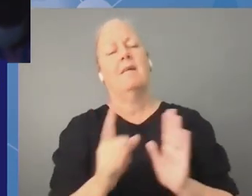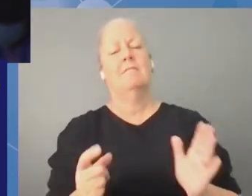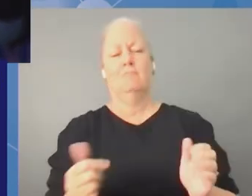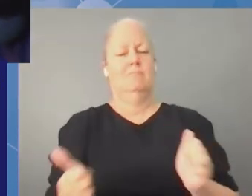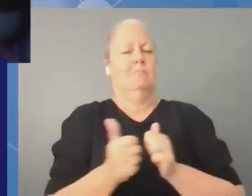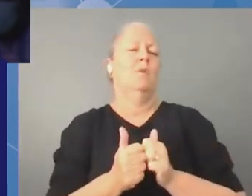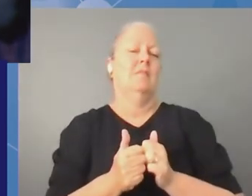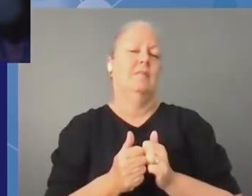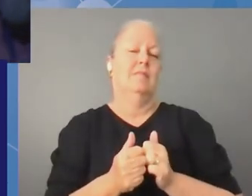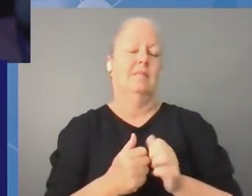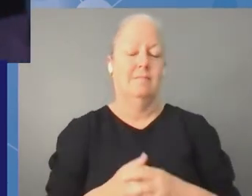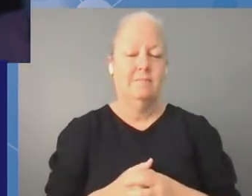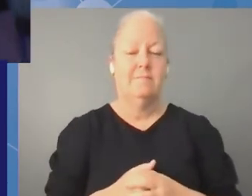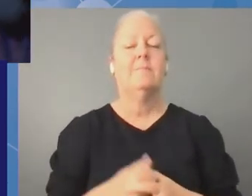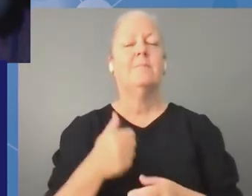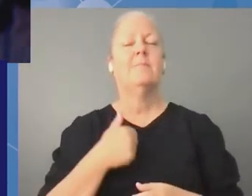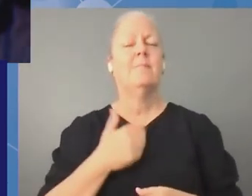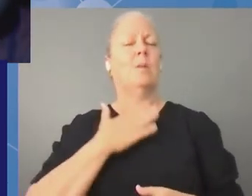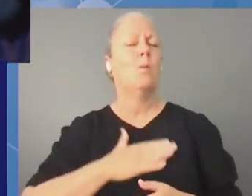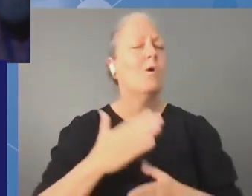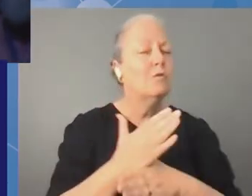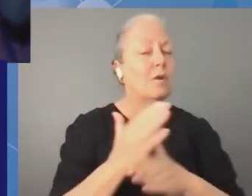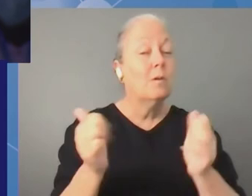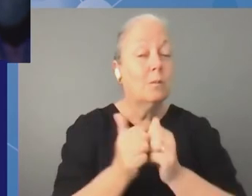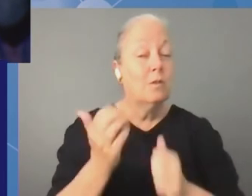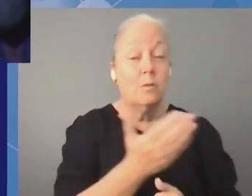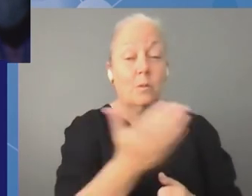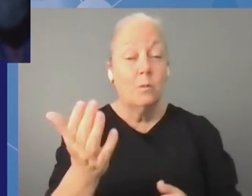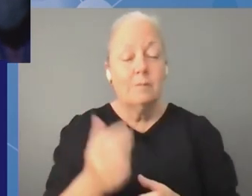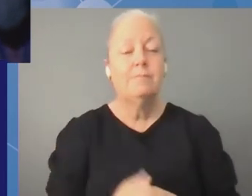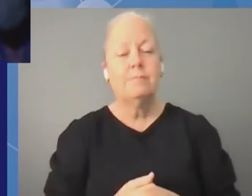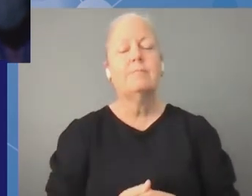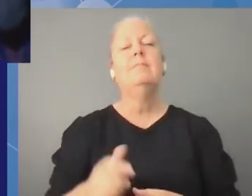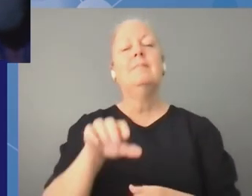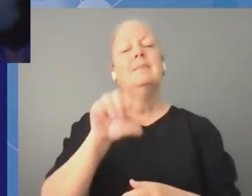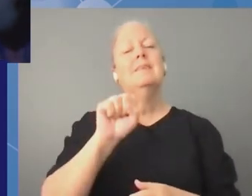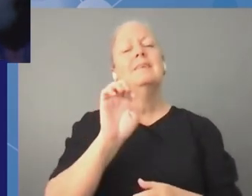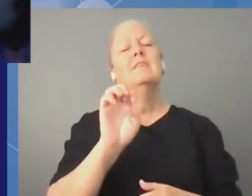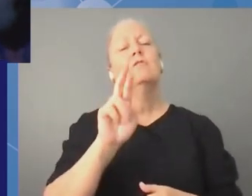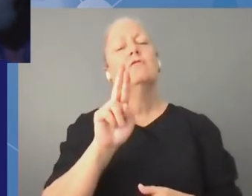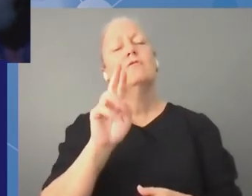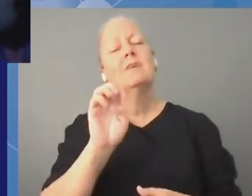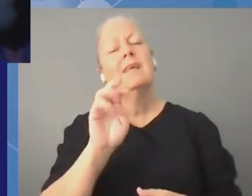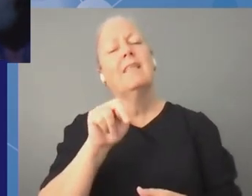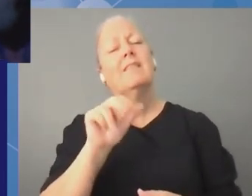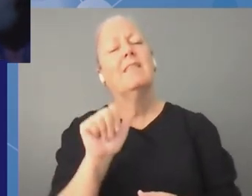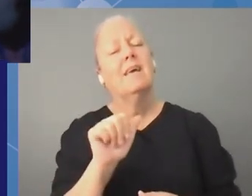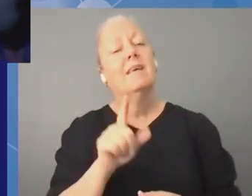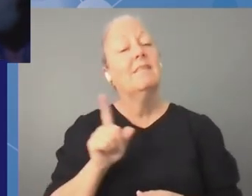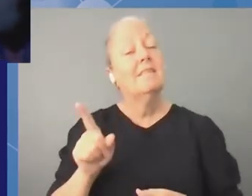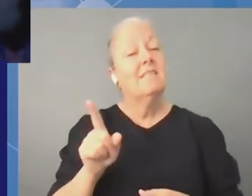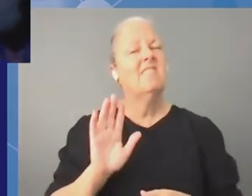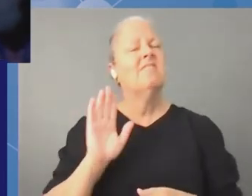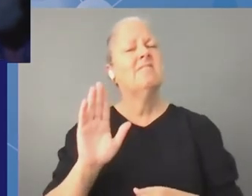是考虑年轻人的吧，要创造给他们的一些新的职能，一个新的条件